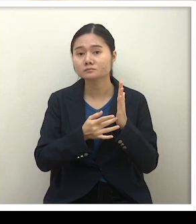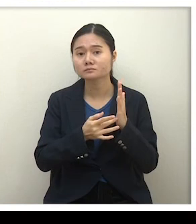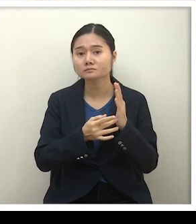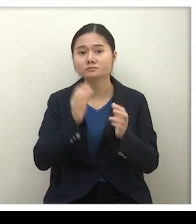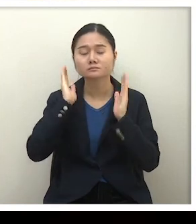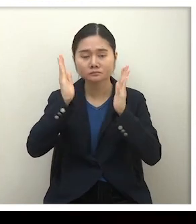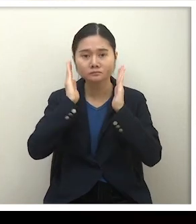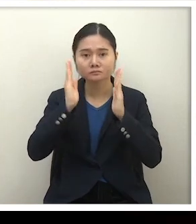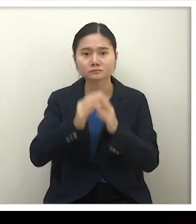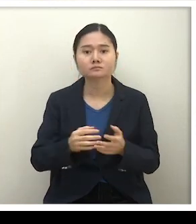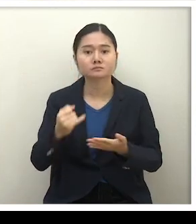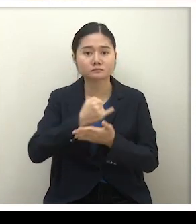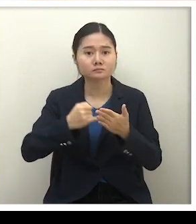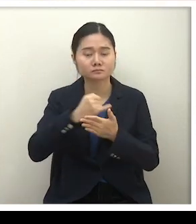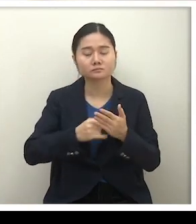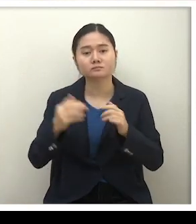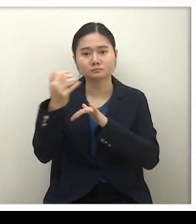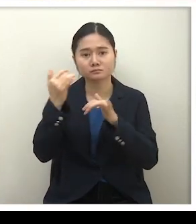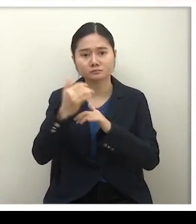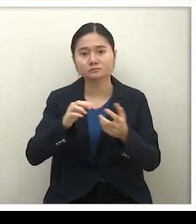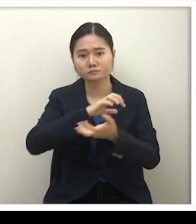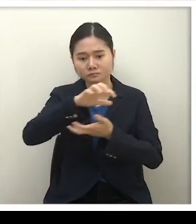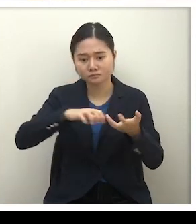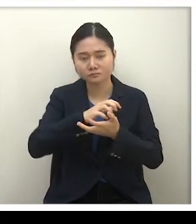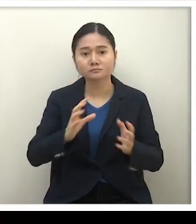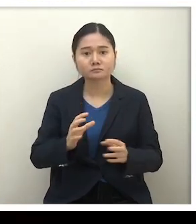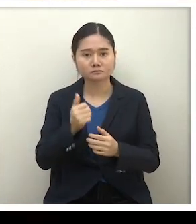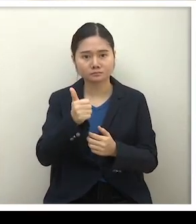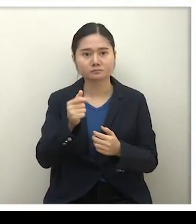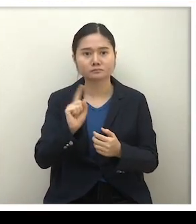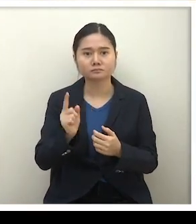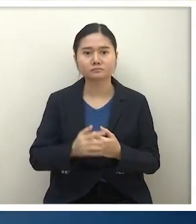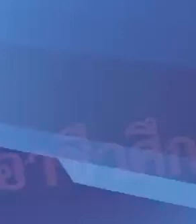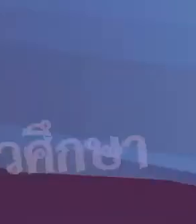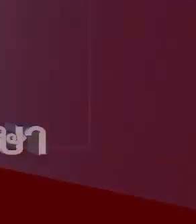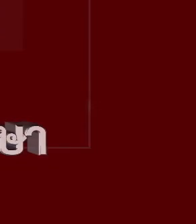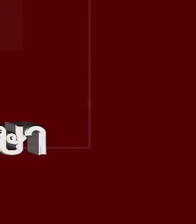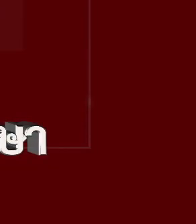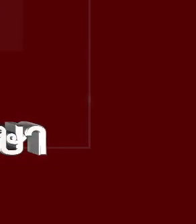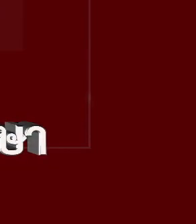การนำเสนอระหว่างงานสเก็ตและคอมพิวเตอร์เอามาใช้ด้วยกันได้ยังไงครับ